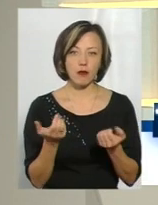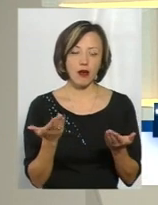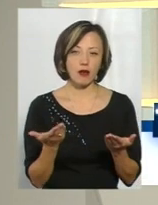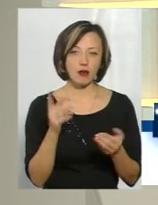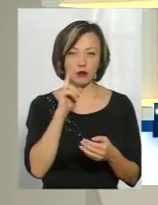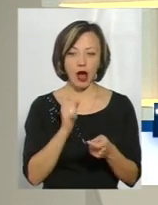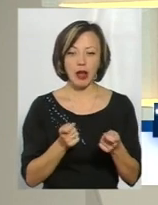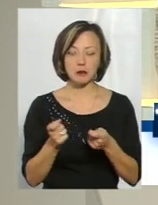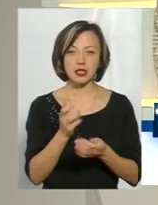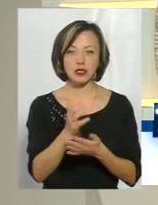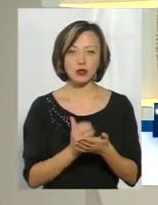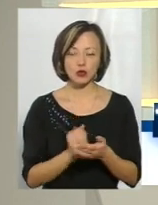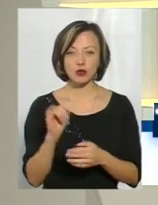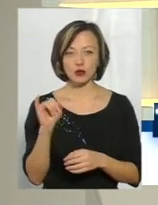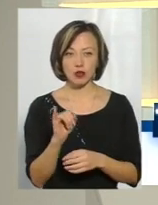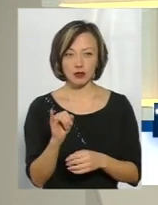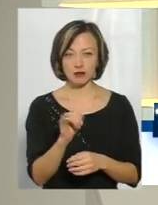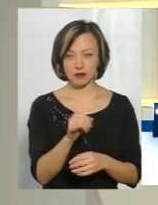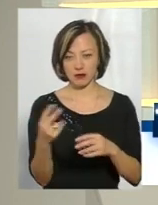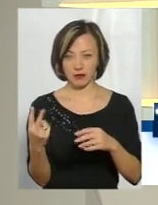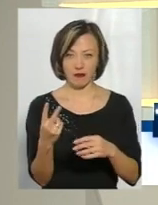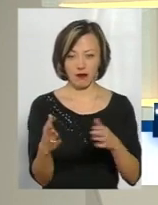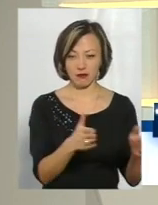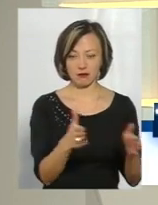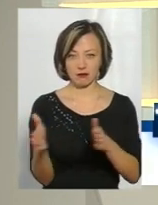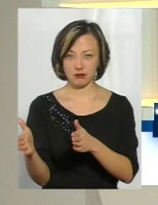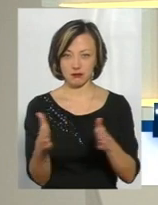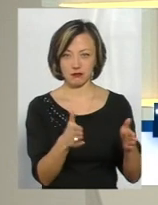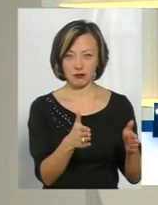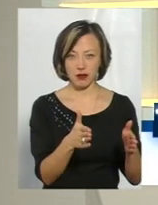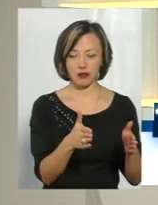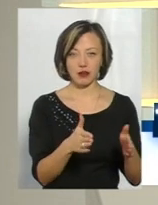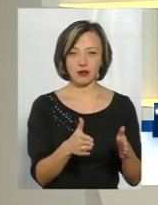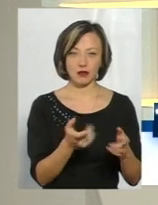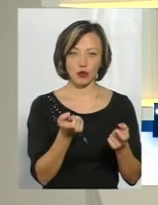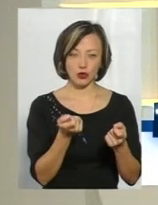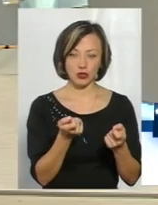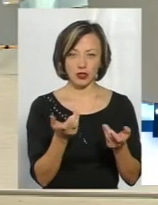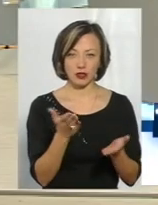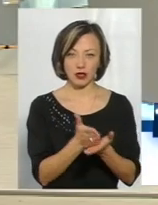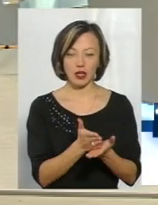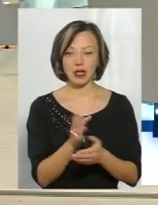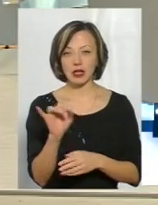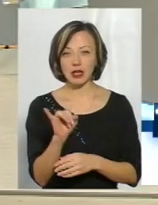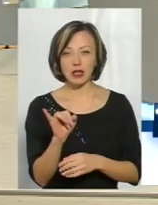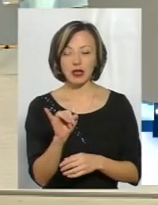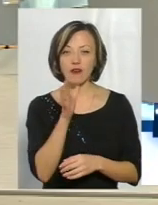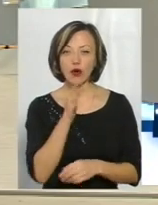умовно, адмінресурсу і адмінресурсу. Певні десь частково, так? І